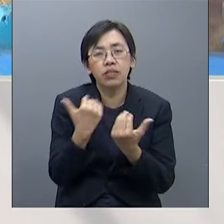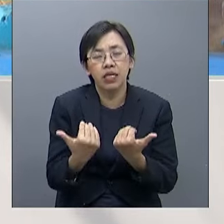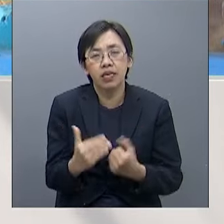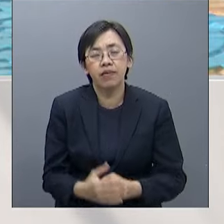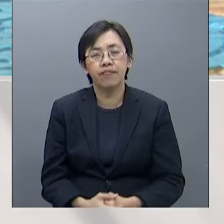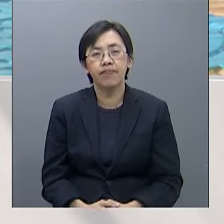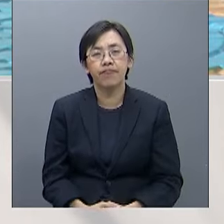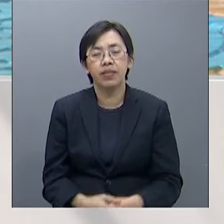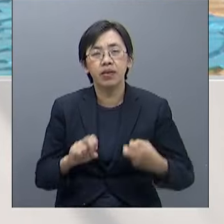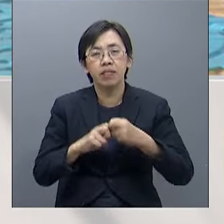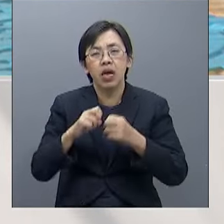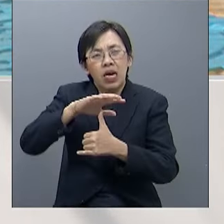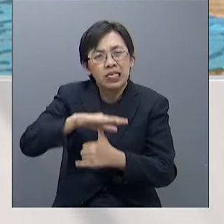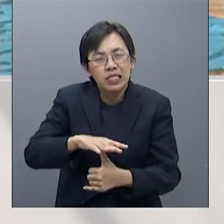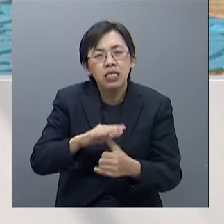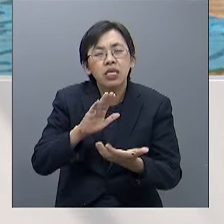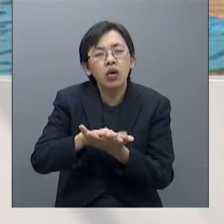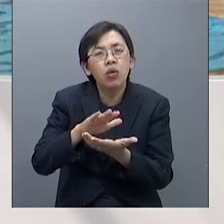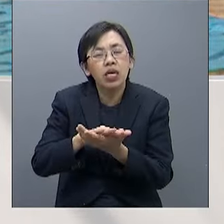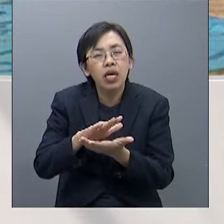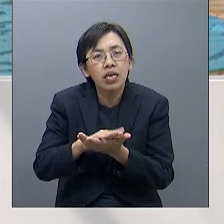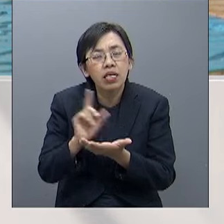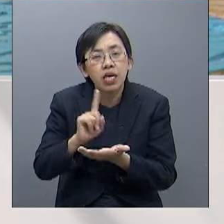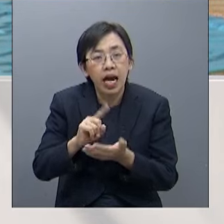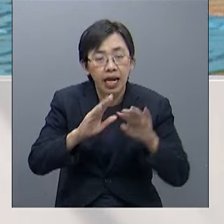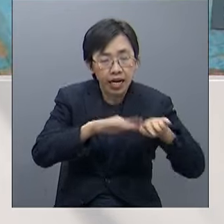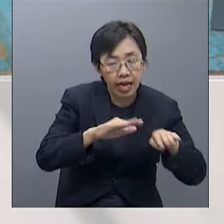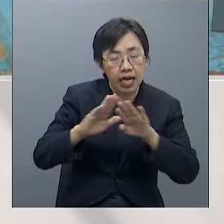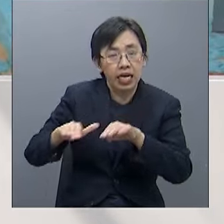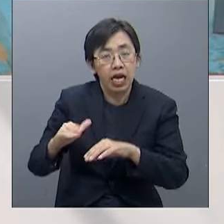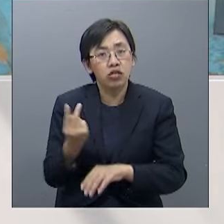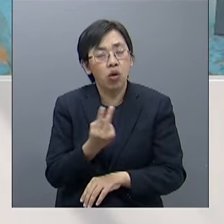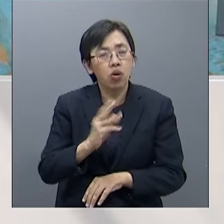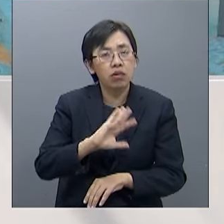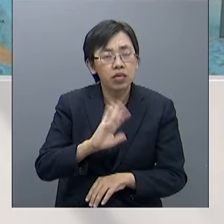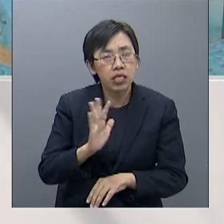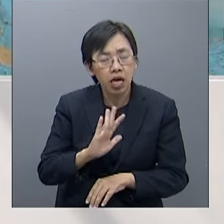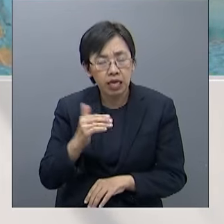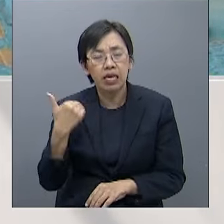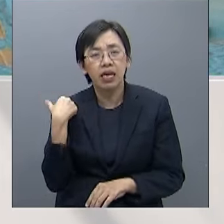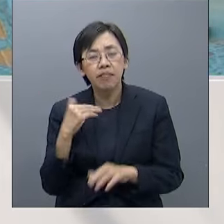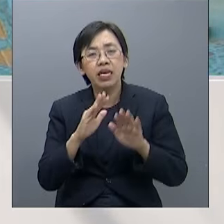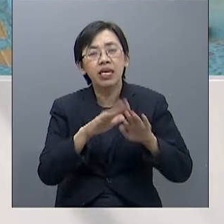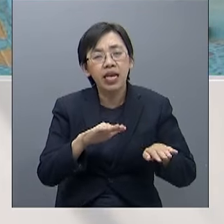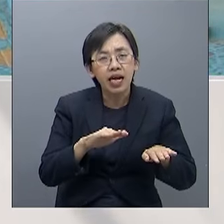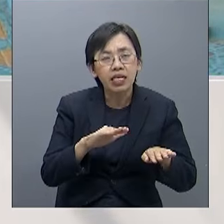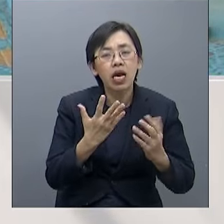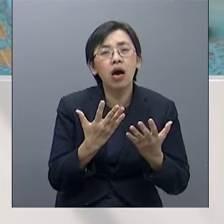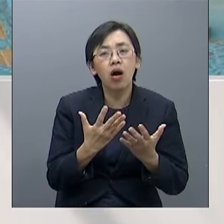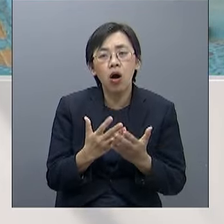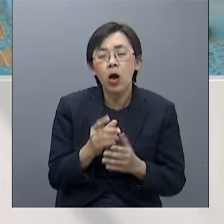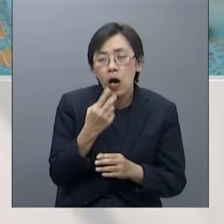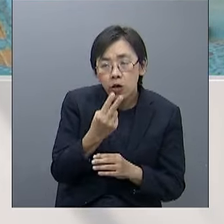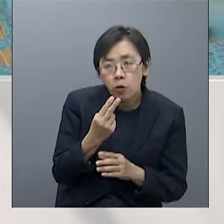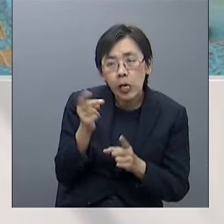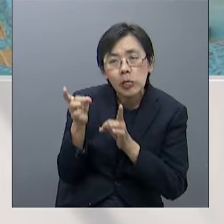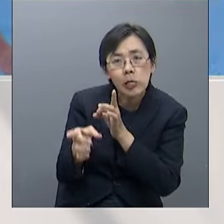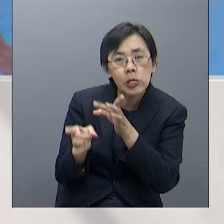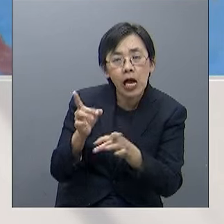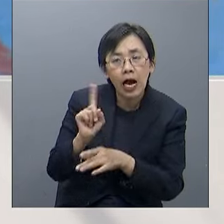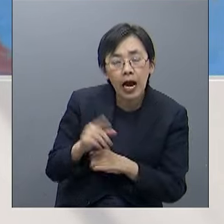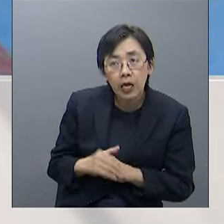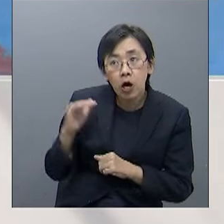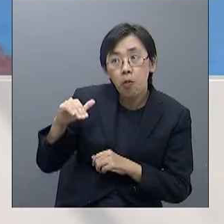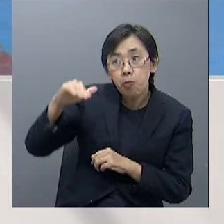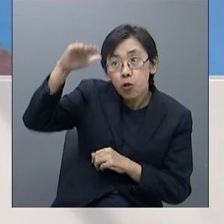แรงในโรงเรียนเนี่ยบางทีไม่ได้เกิดระหว่างแค่เด็กกับเด็กเท่านั้นเราพบว่าเด็กซึมซับพฤติกรรมการล้อแกล้งรังแกผ่านผู้